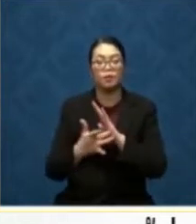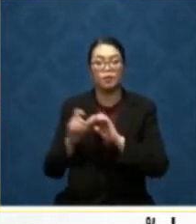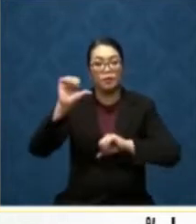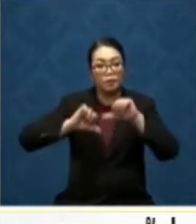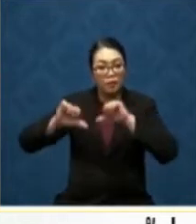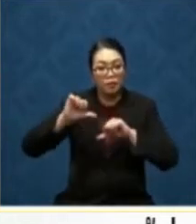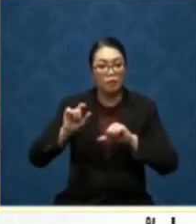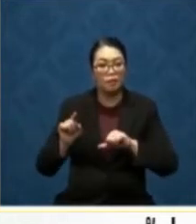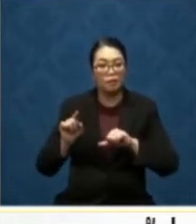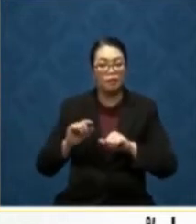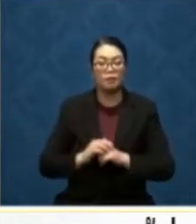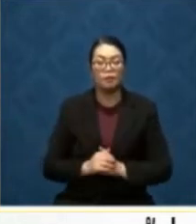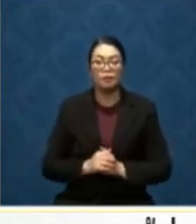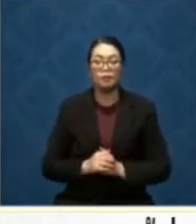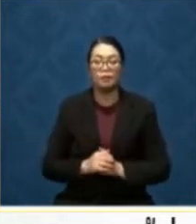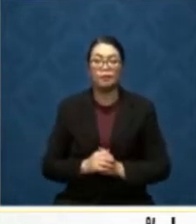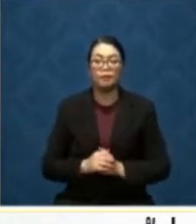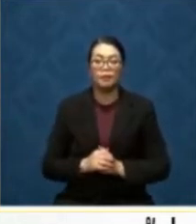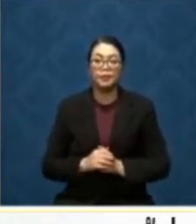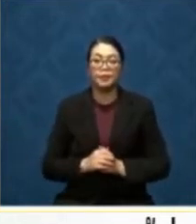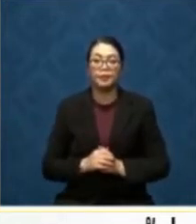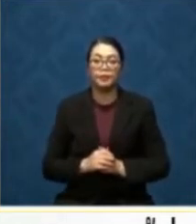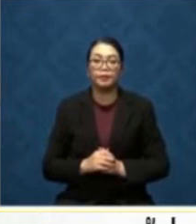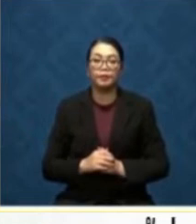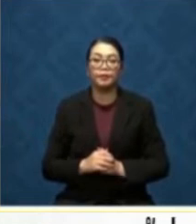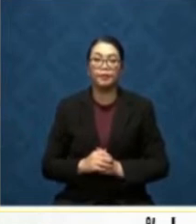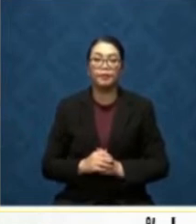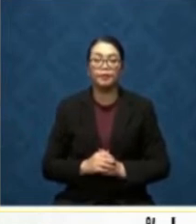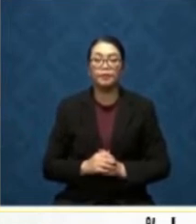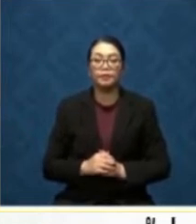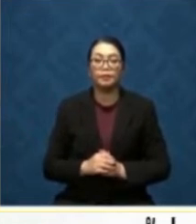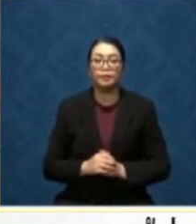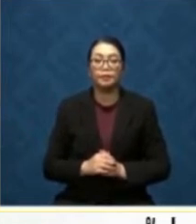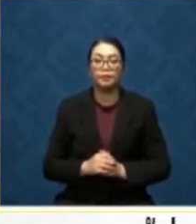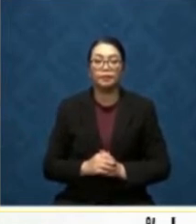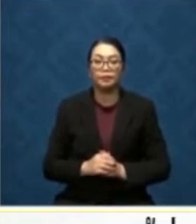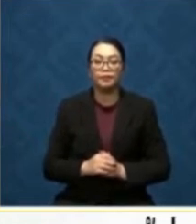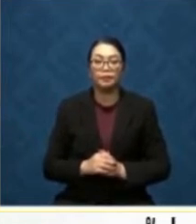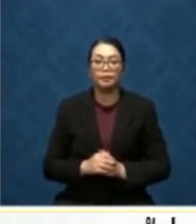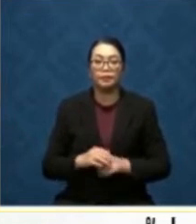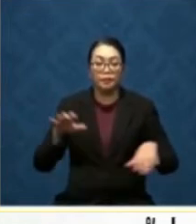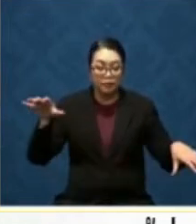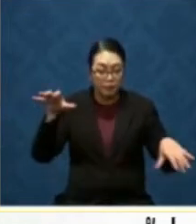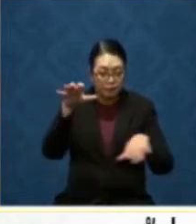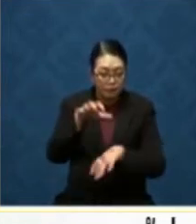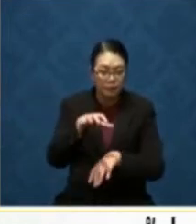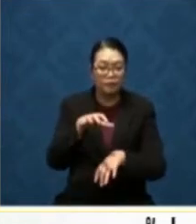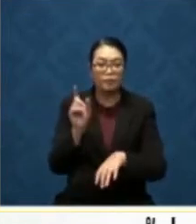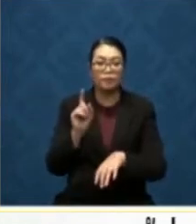ของหน่วยอานที่เรีกว่าสาบันร์บัดิตศกษาให้มาเป็น